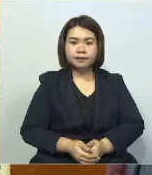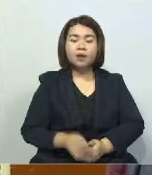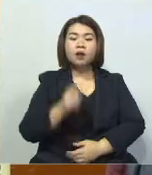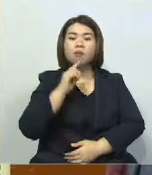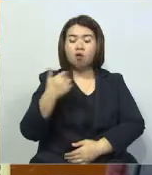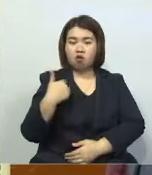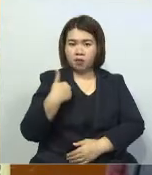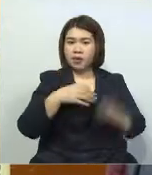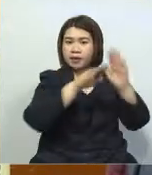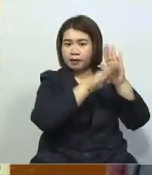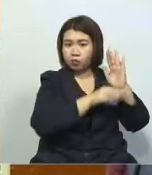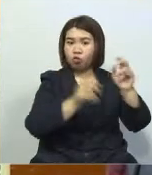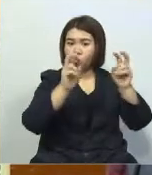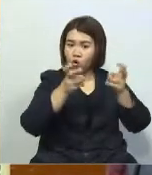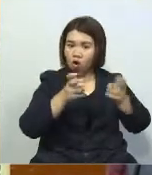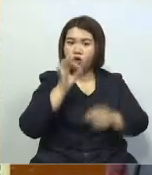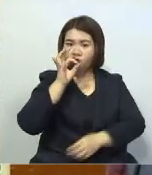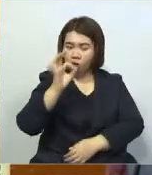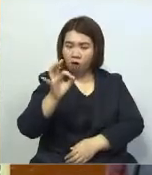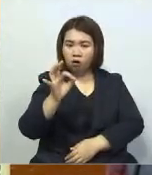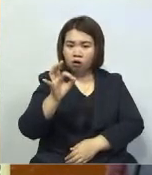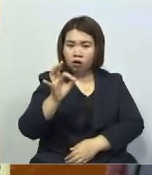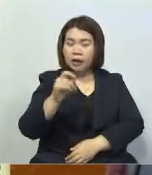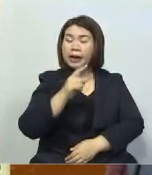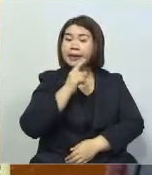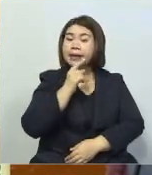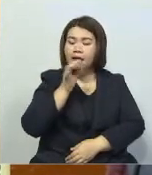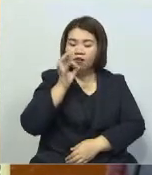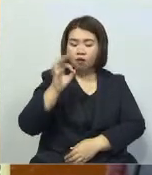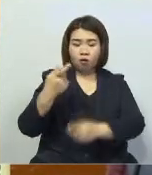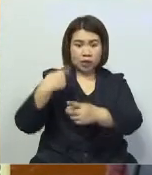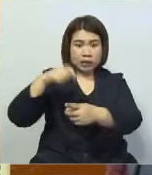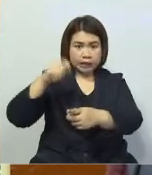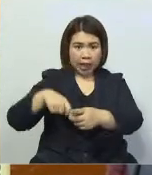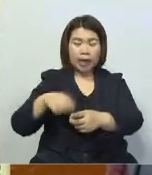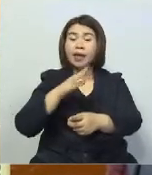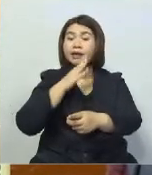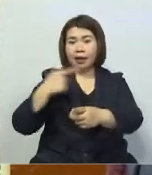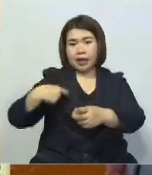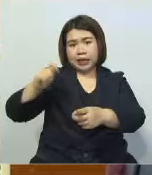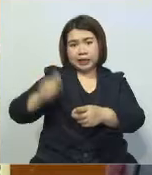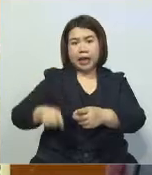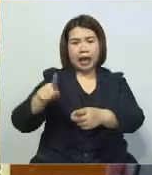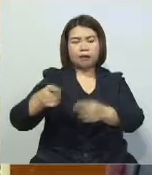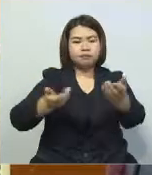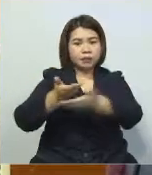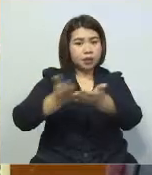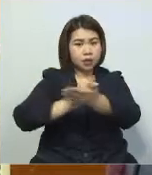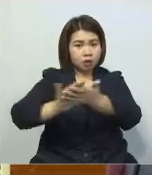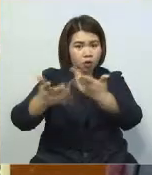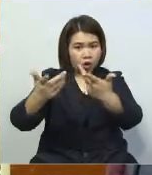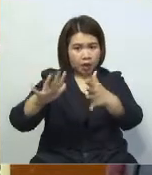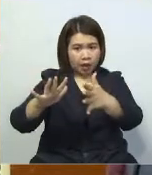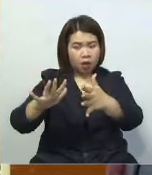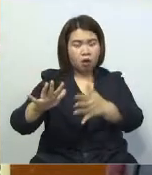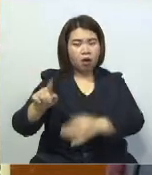นดกรณีมีการฟ้องนะครับฟ้องคดีต่อศาลเมื่อศาลพิจารณาแล้วมีคำพิพากษ